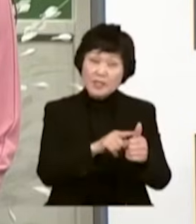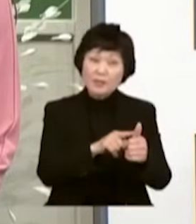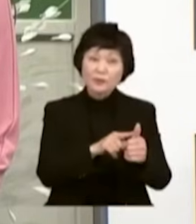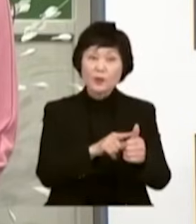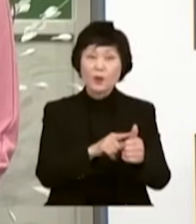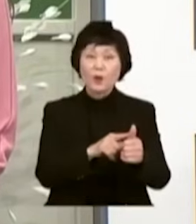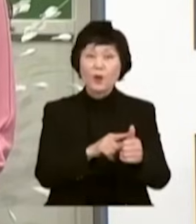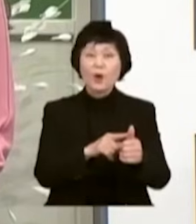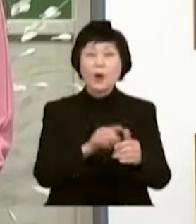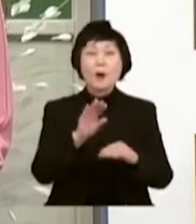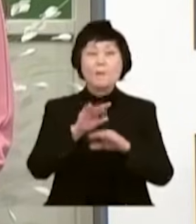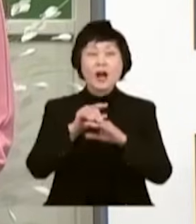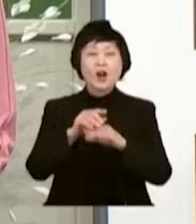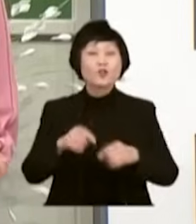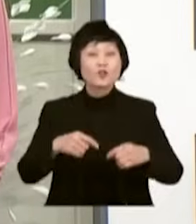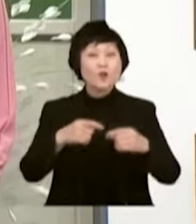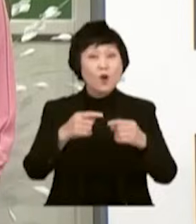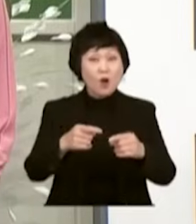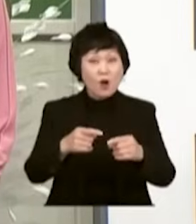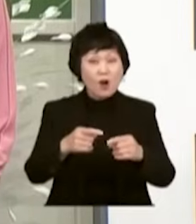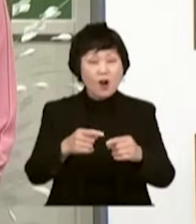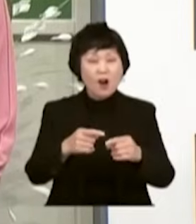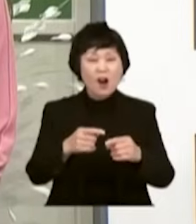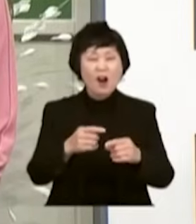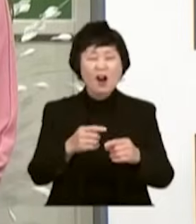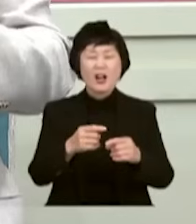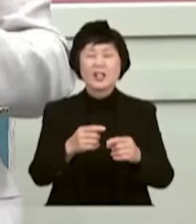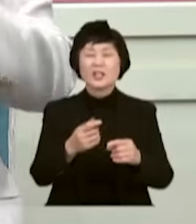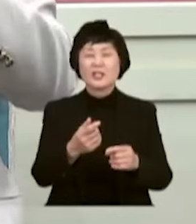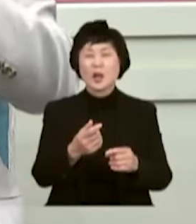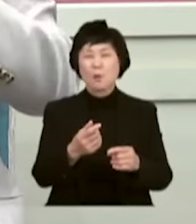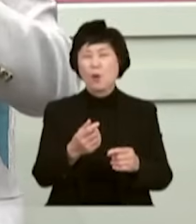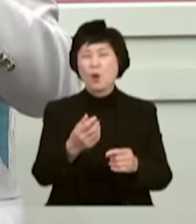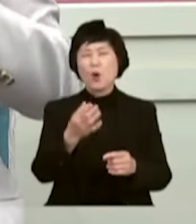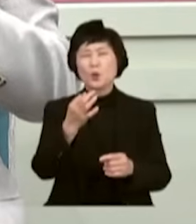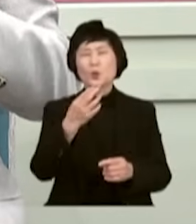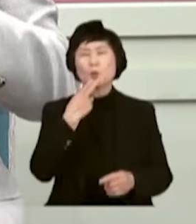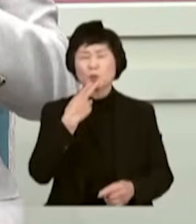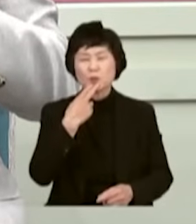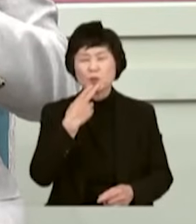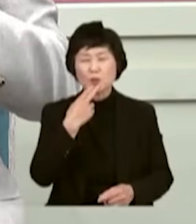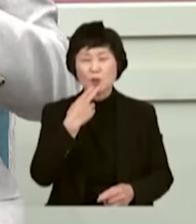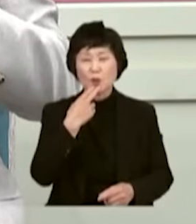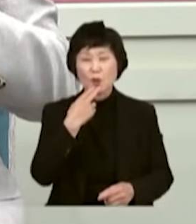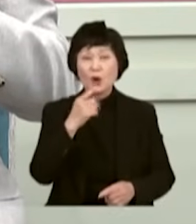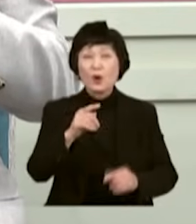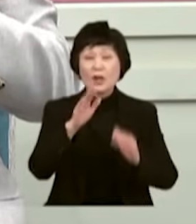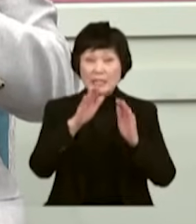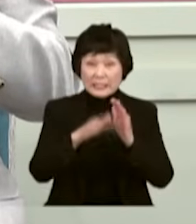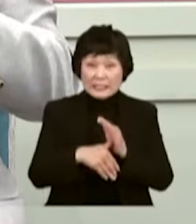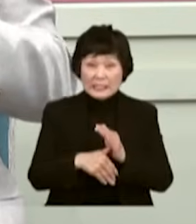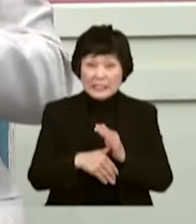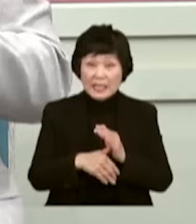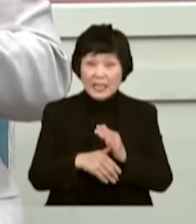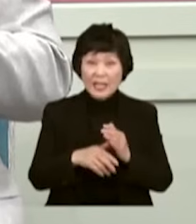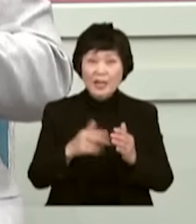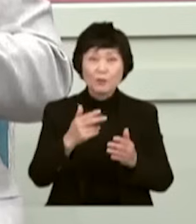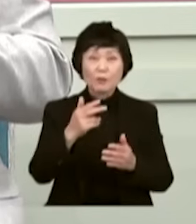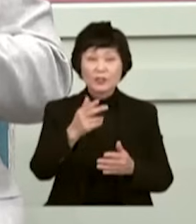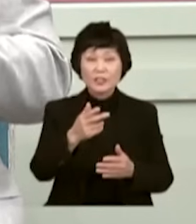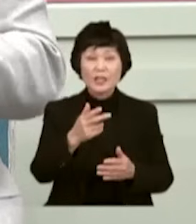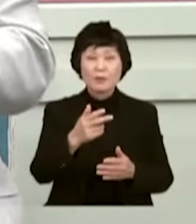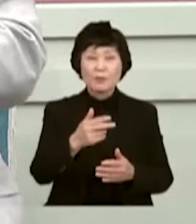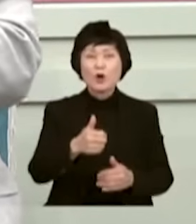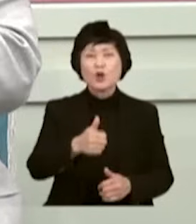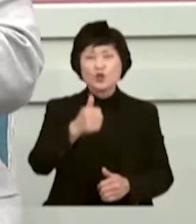돈이 없었고요. 14수. 어. 네. 그래서 들어가서 막 TV 한밤의 연예가 네, 중계의 네. 메인 MC가